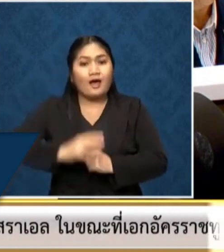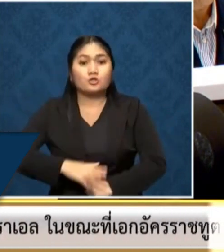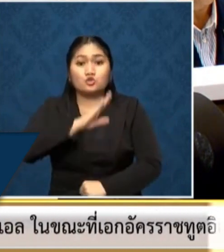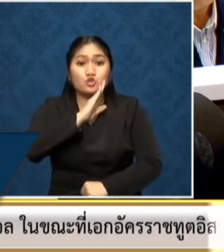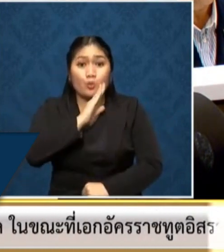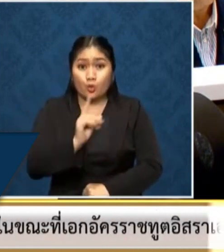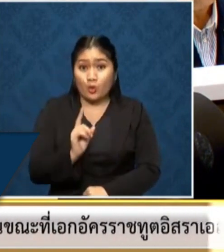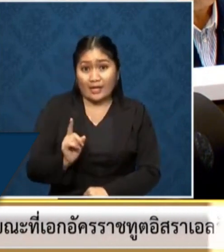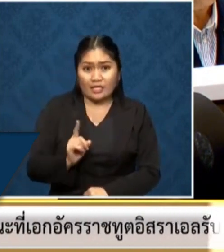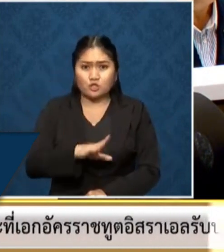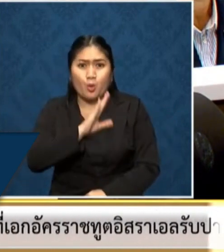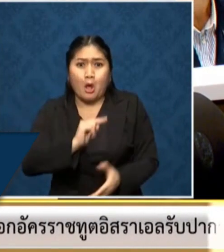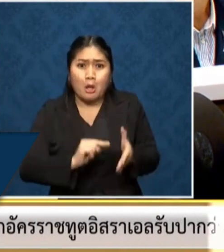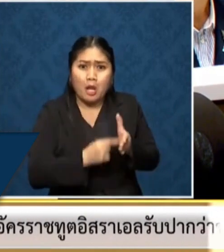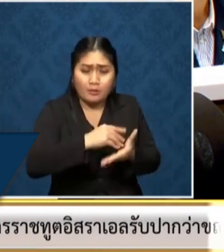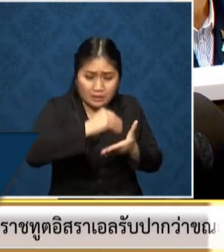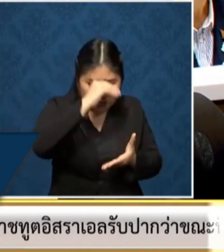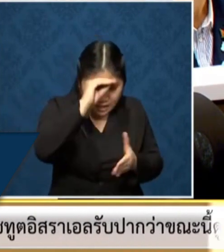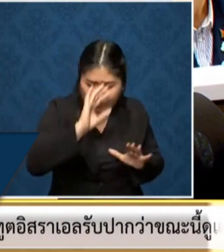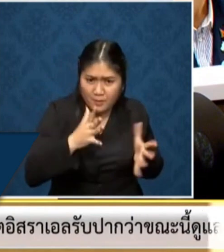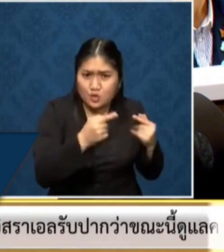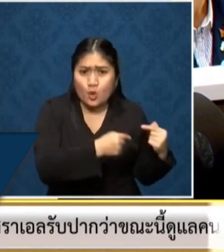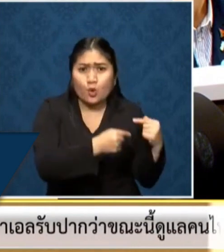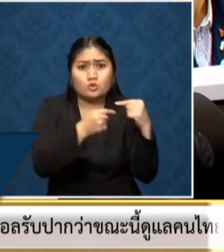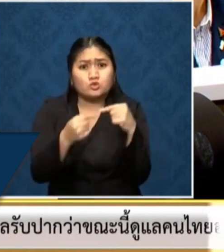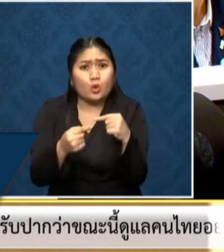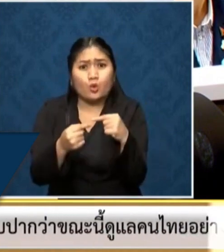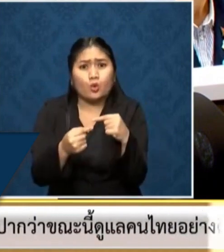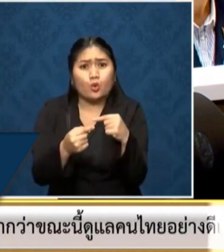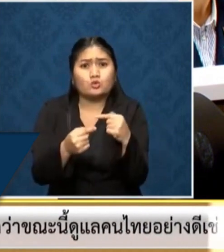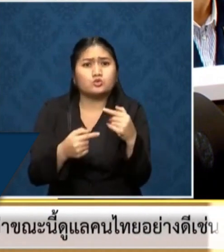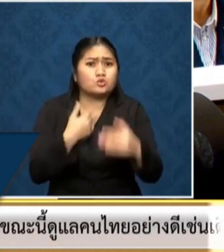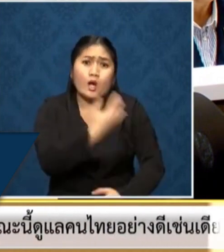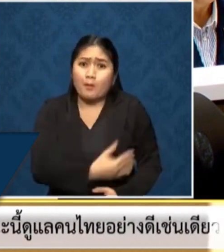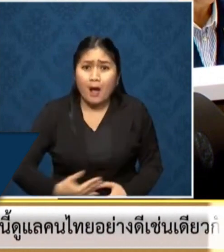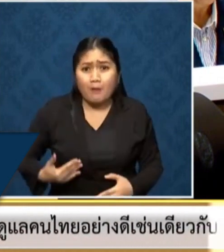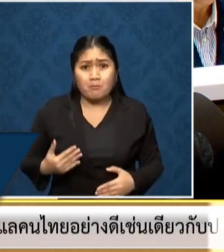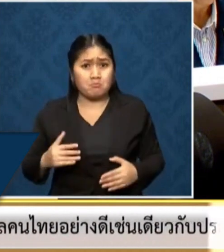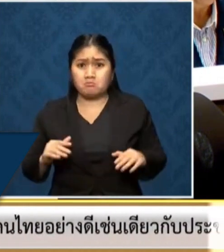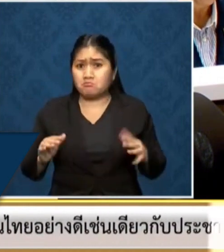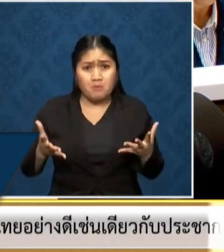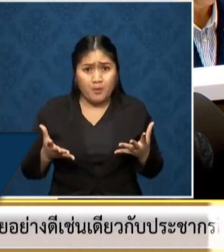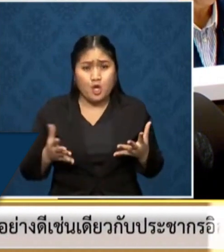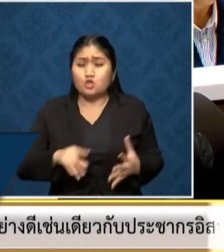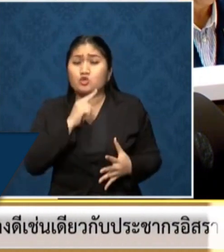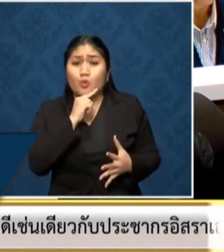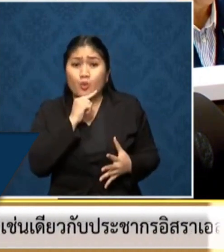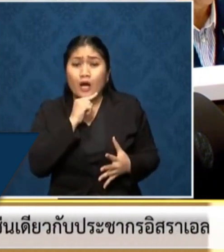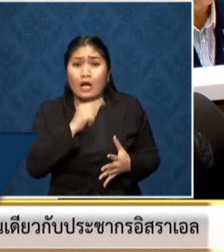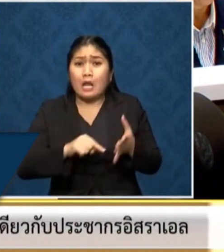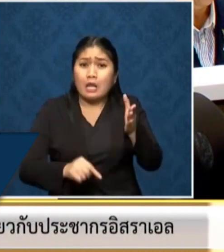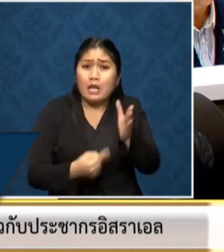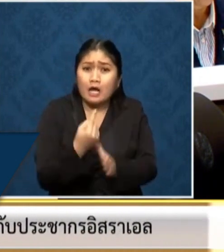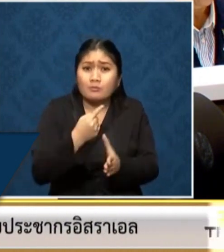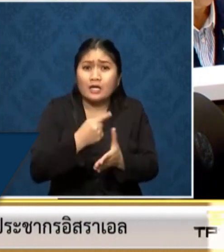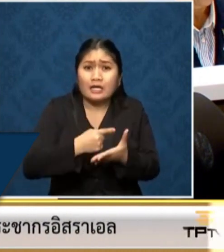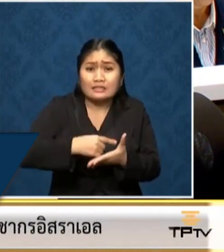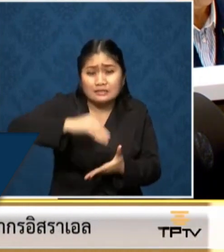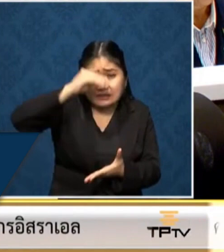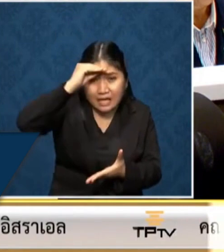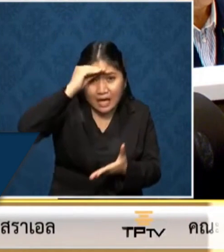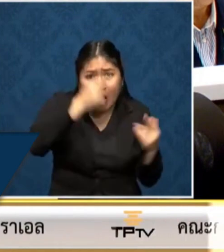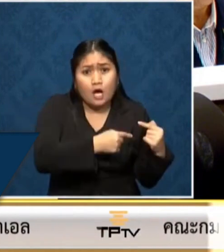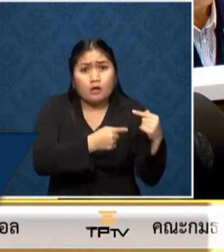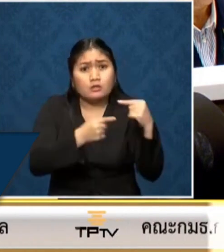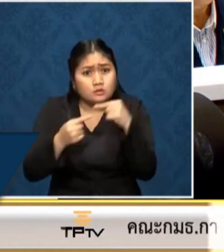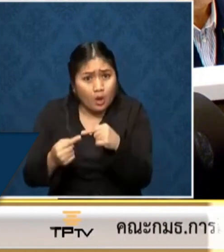หากไม่เริมจากการศึกษา มันจะไม่นำไปสู่ในประเดเรื่องของสุขภาพหากไม่เริ่มจากการศึกษา มันจะไม่นำไปสู่ใ